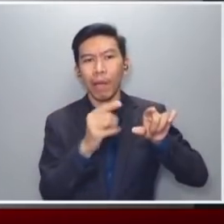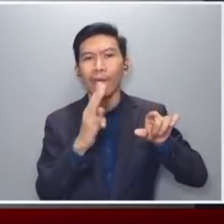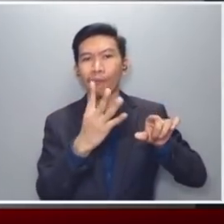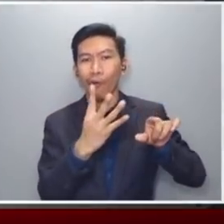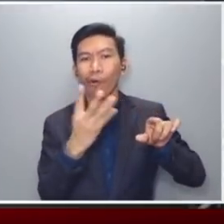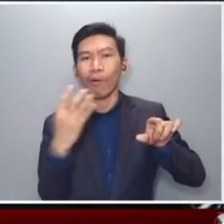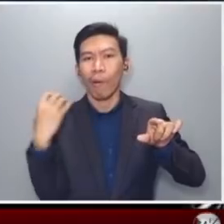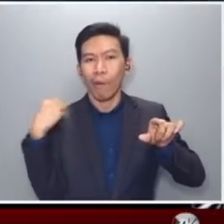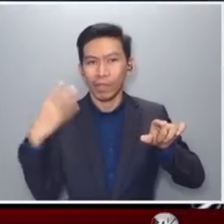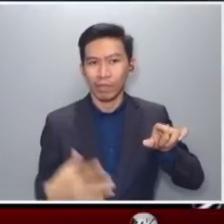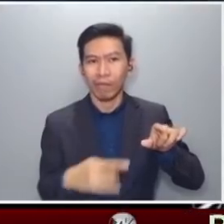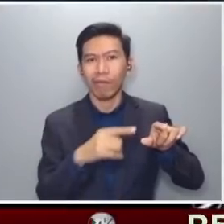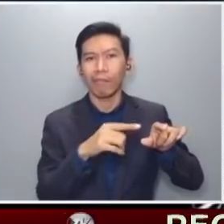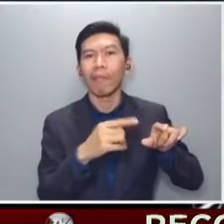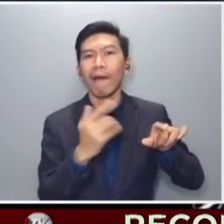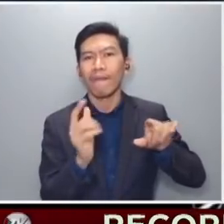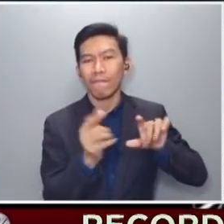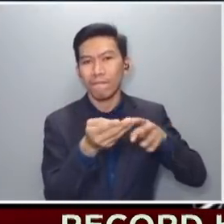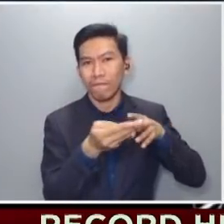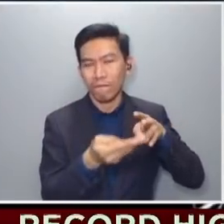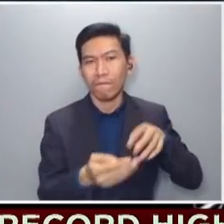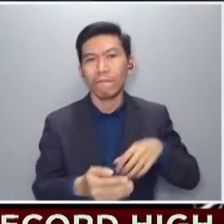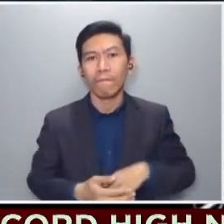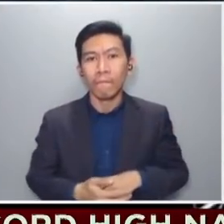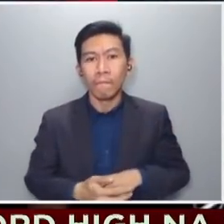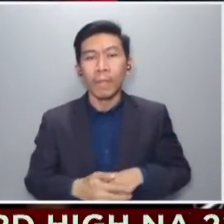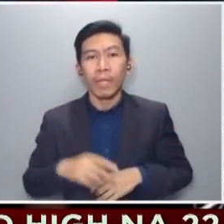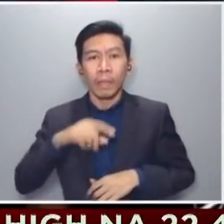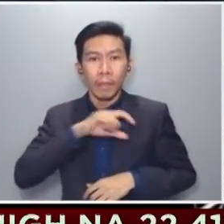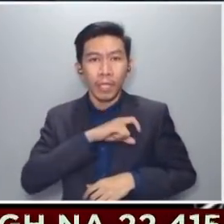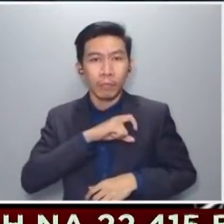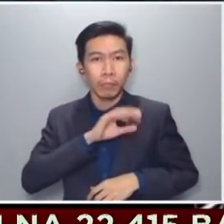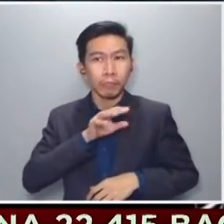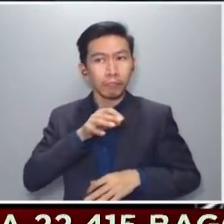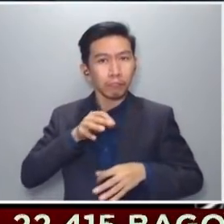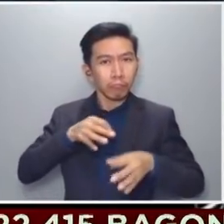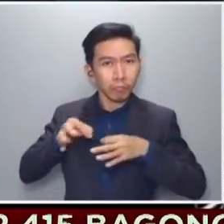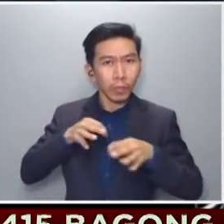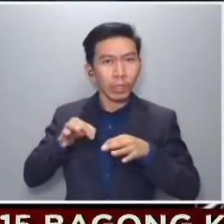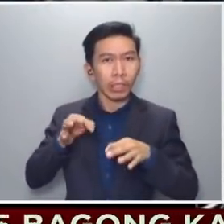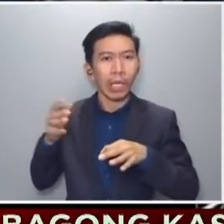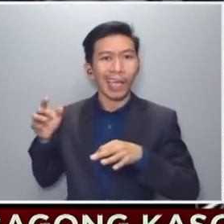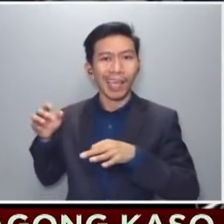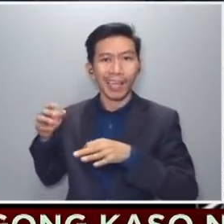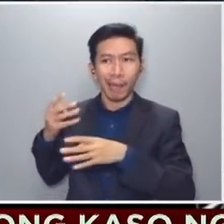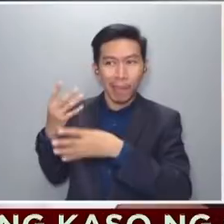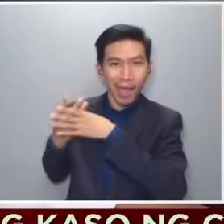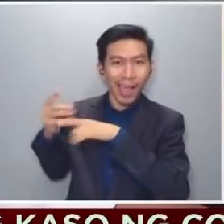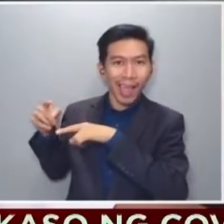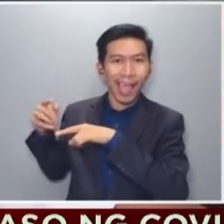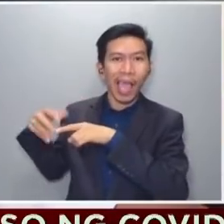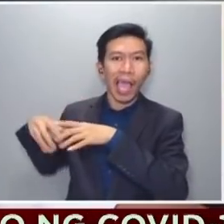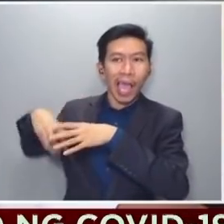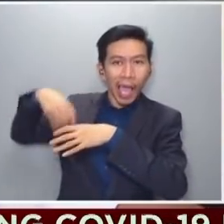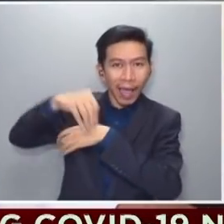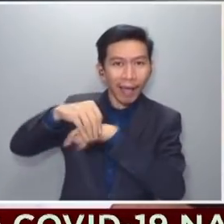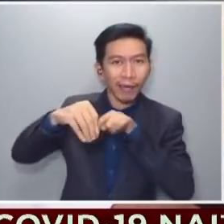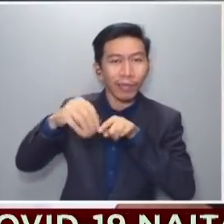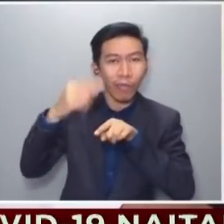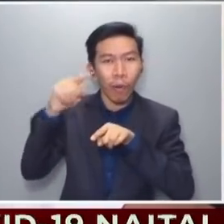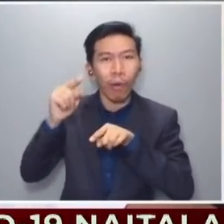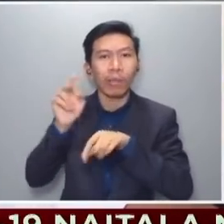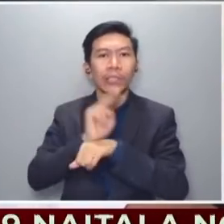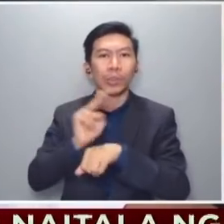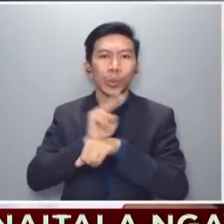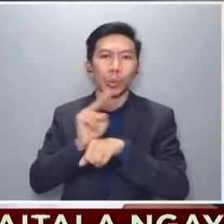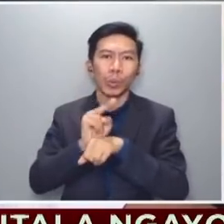PNP. Unang ikinatwira ng PNP na inilabas ang preso sa kulungan para magsilbing drug asset. Sabi ko nga, to the point